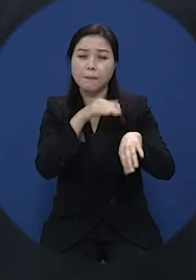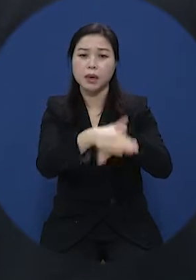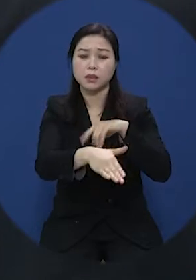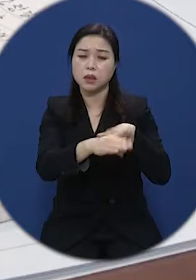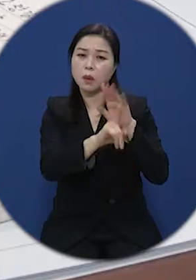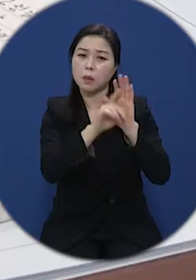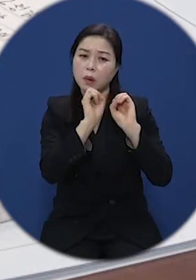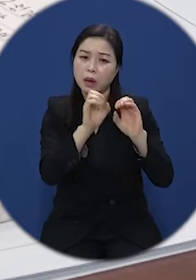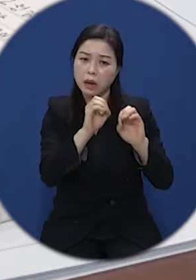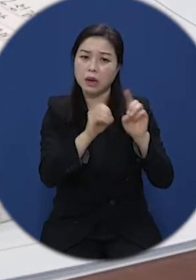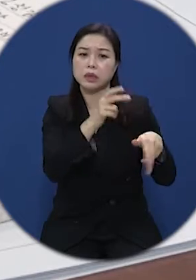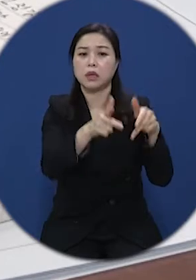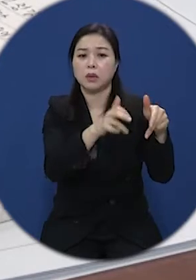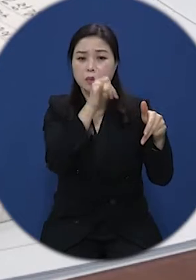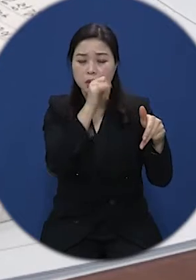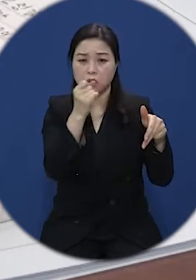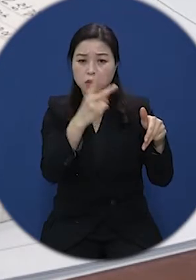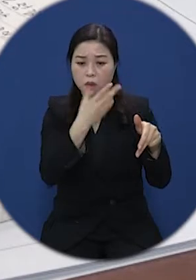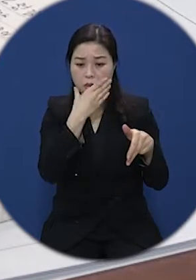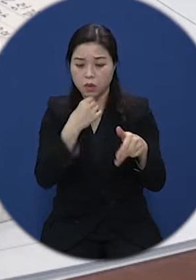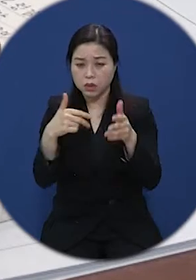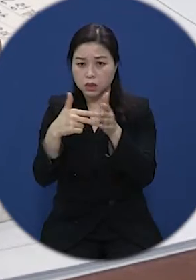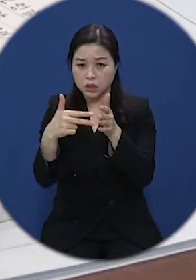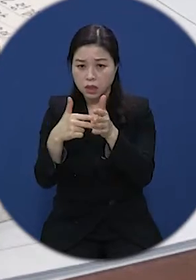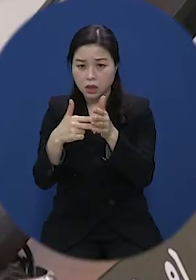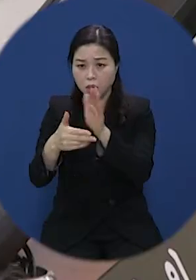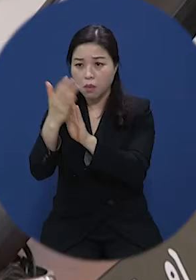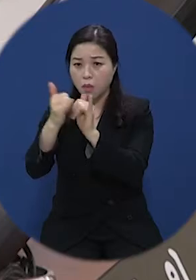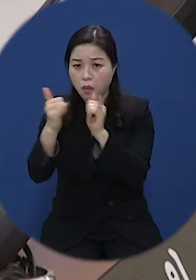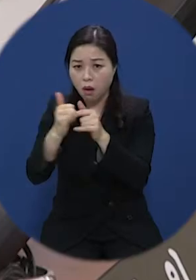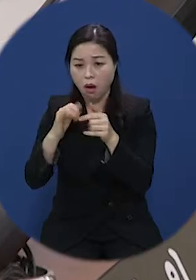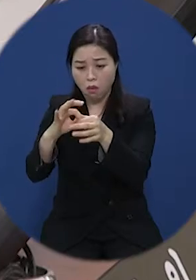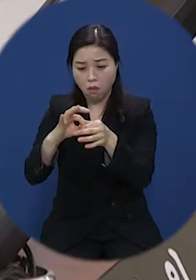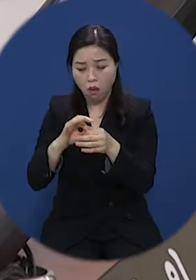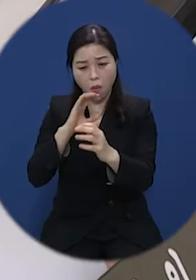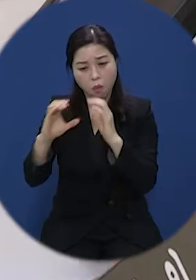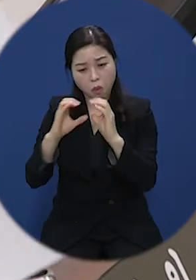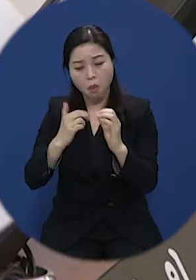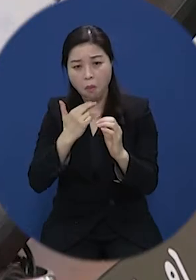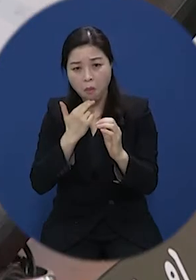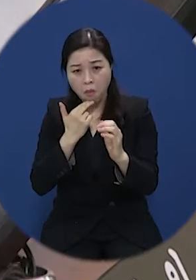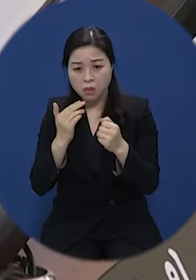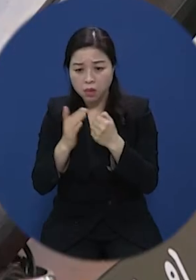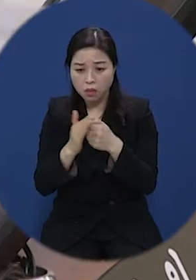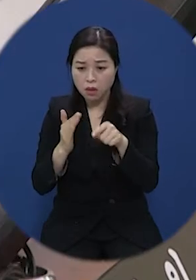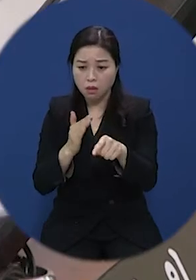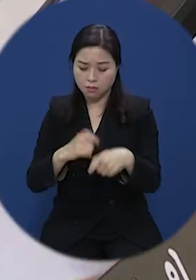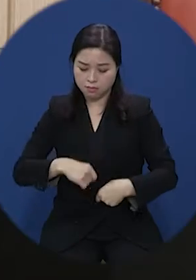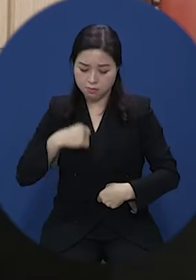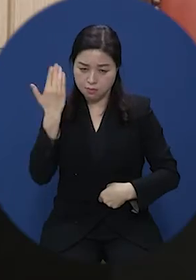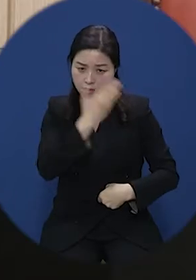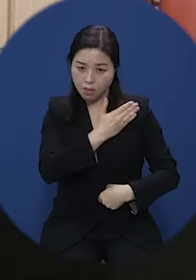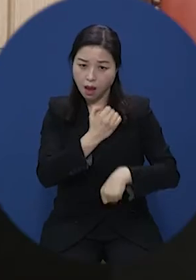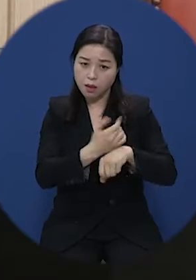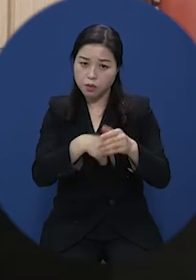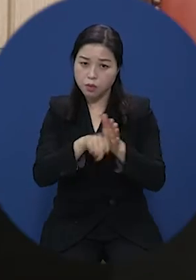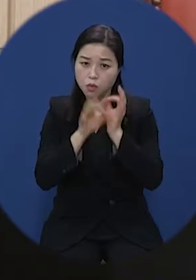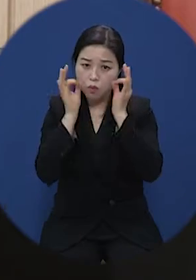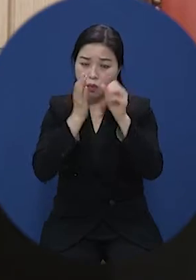재편성, 복지재단의 민간과의 소통 강화 및 투명한 운영을 위해 최선의 노력을 다해달라고